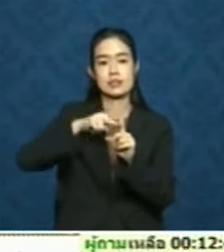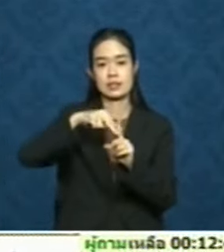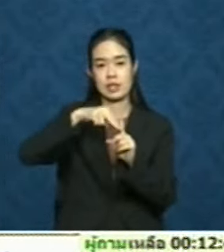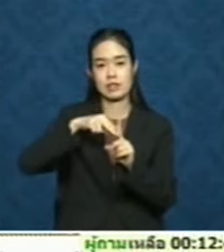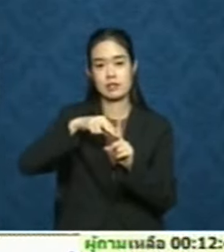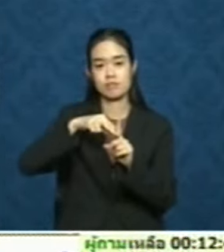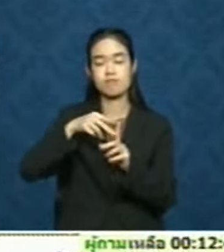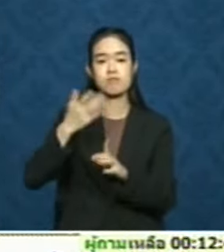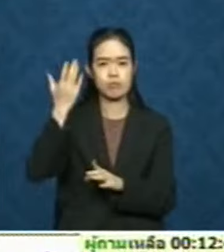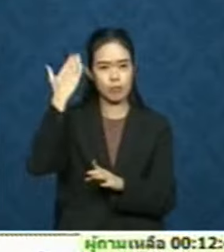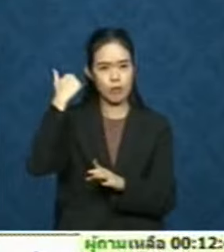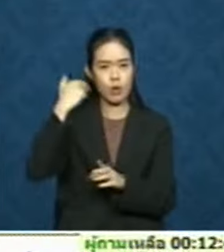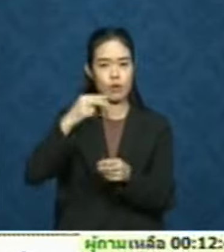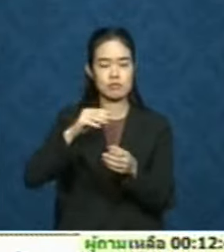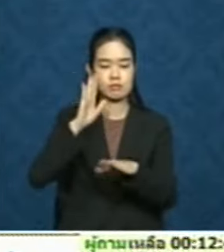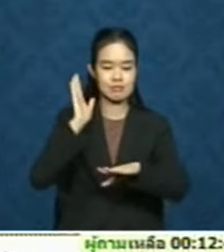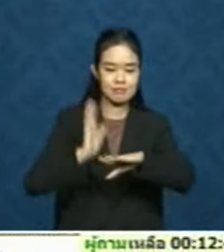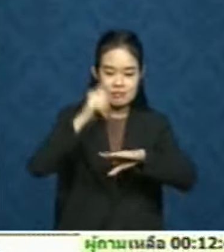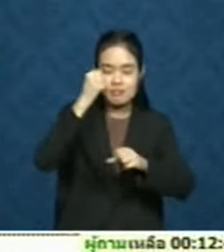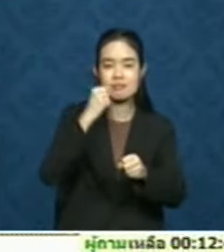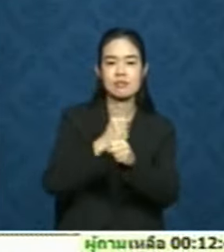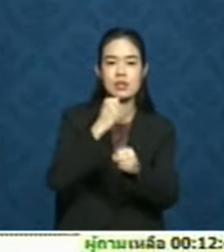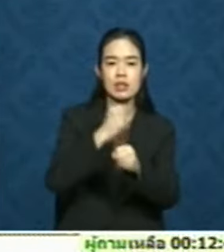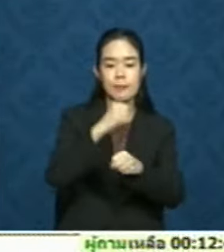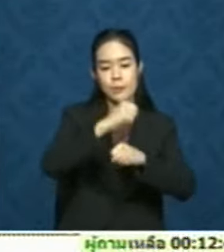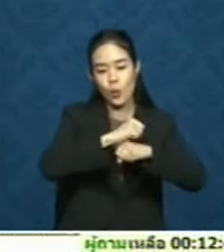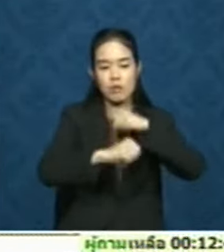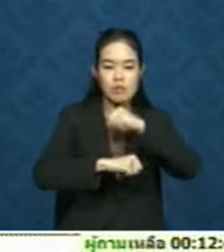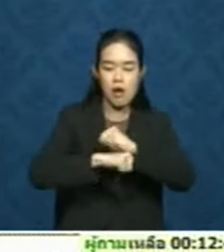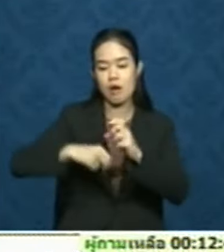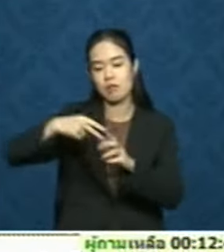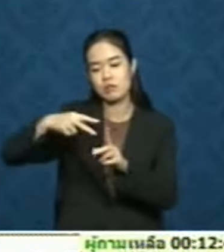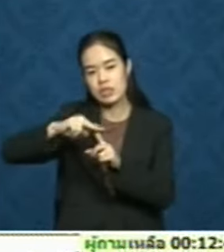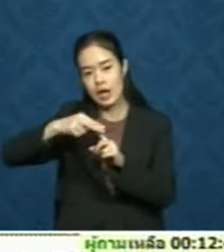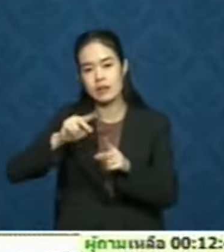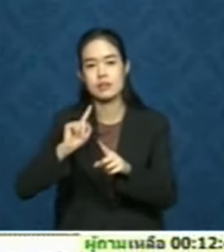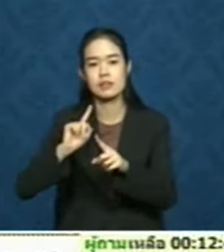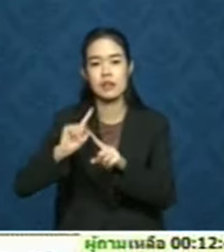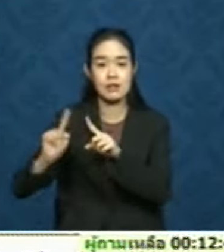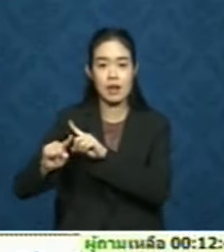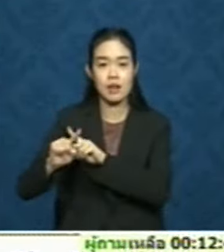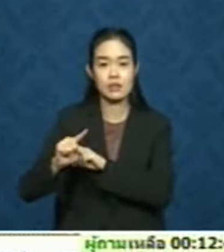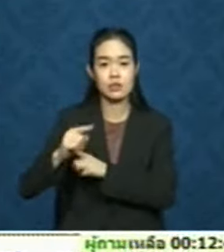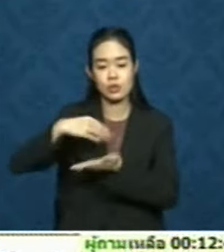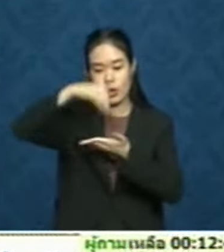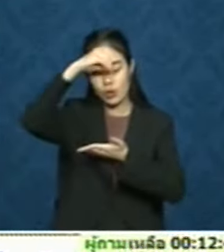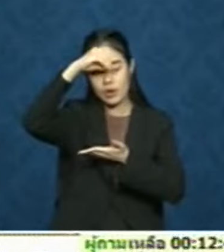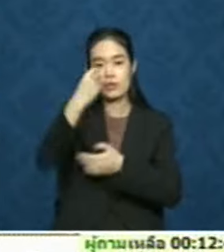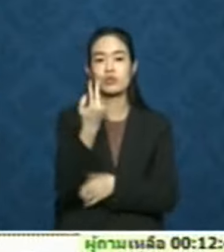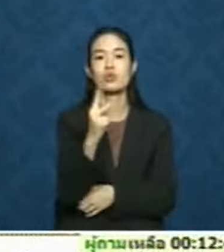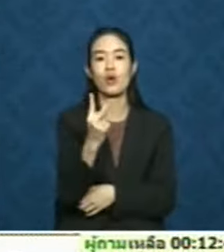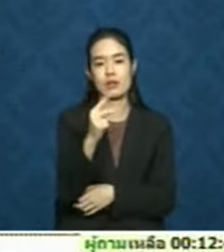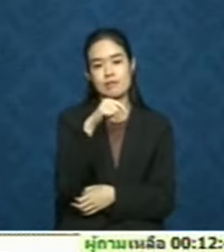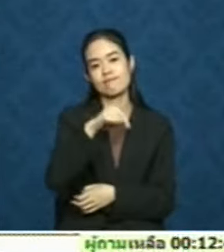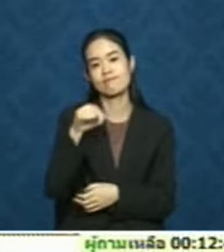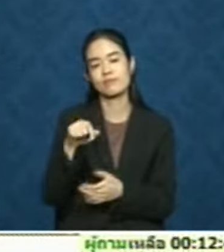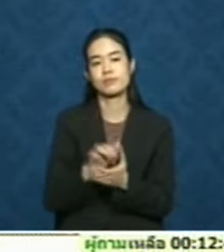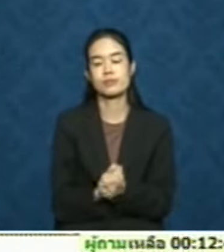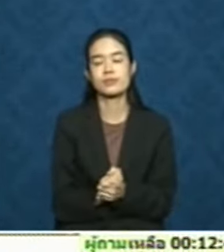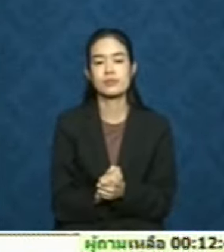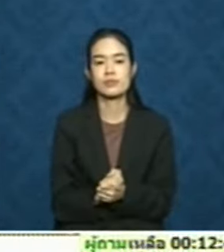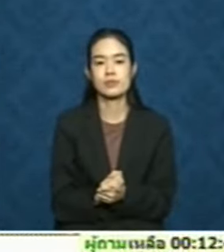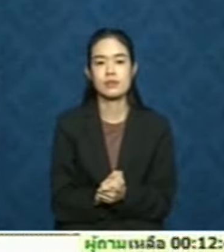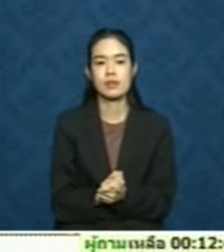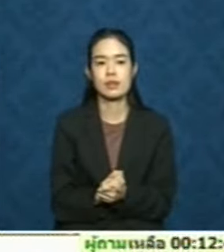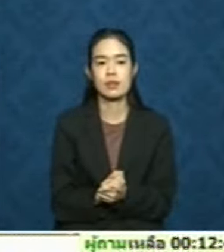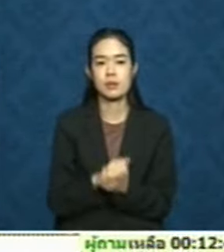วันขอสร้างต้องอุเทนถวายอันนี้เป็นสายของภาคปฏิบัตินะครับย้ำเพ